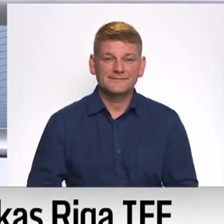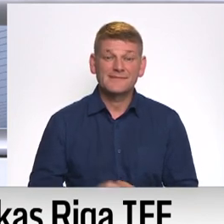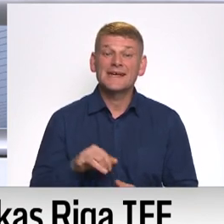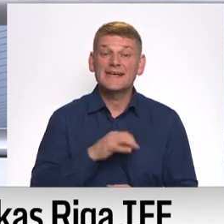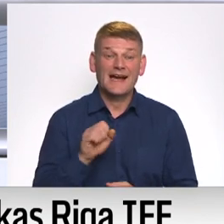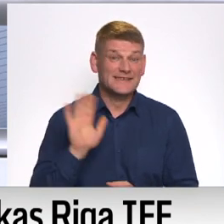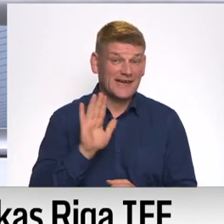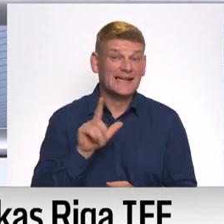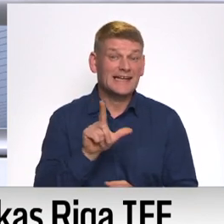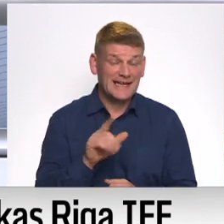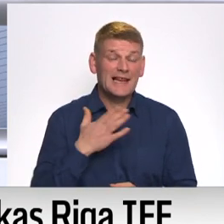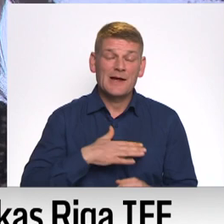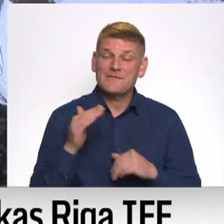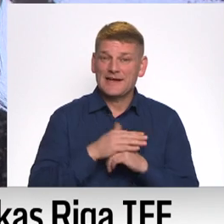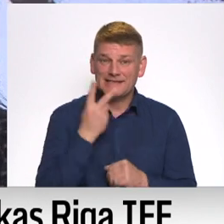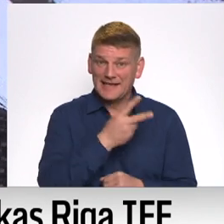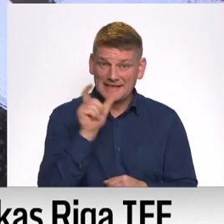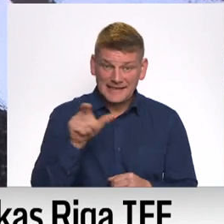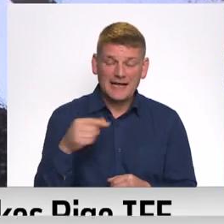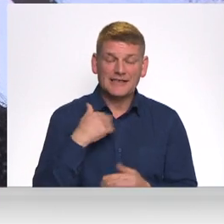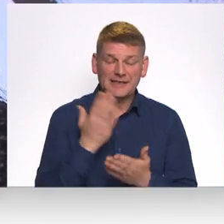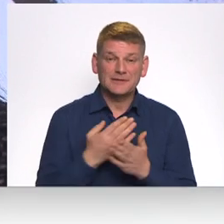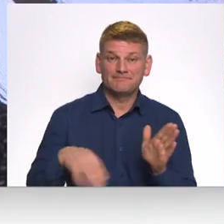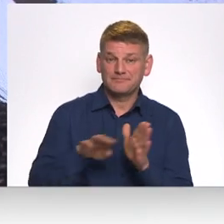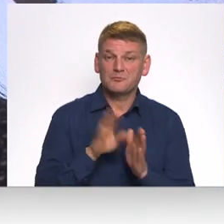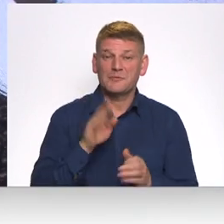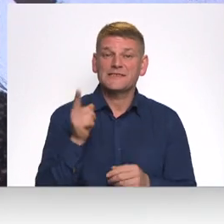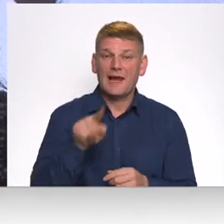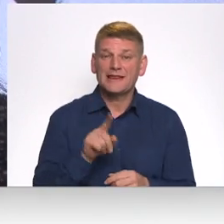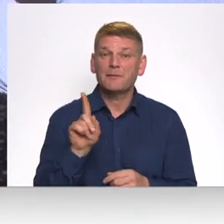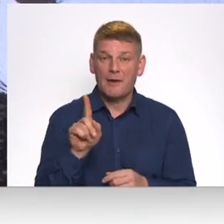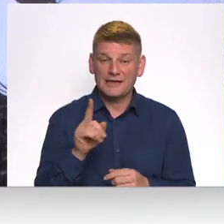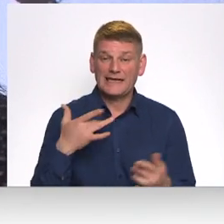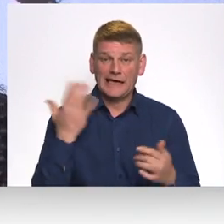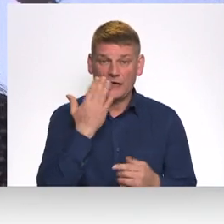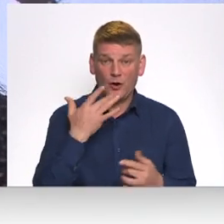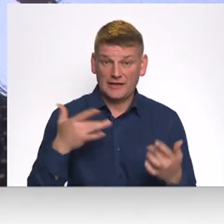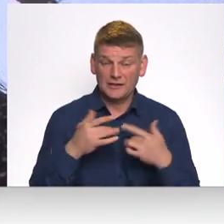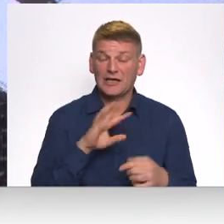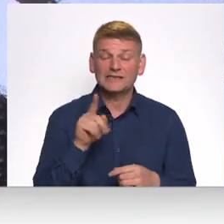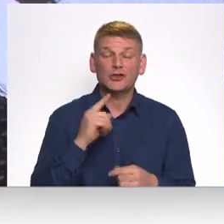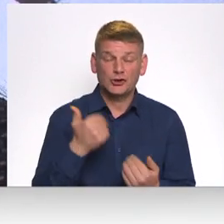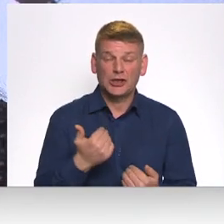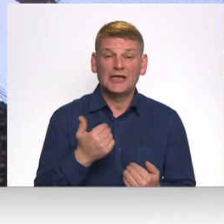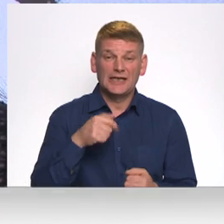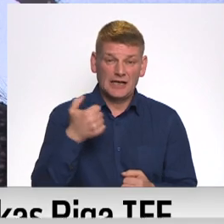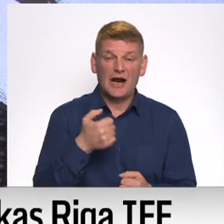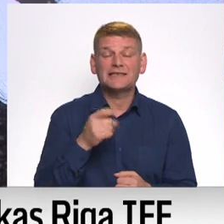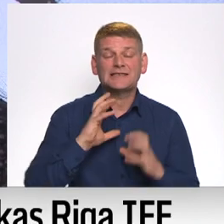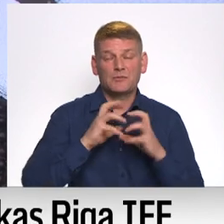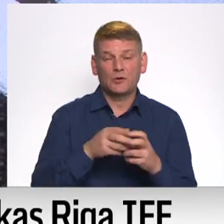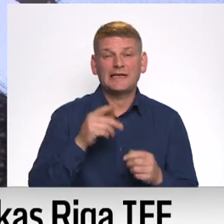Jā, sveika, Liene, labvakar, skatītāji. Es esmu pie kinoteātra Splendid Palace, kas ir viena no šī gada festivāla Rīgas